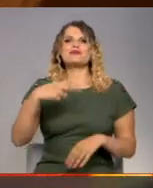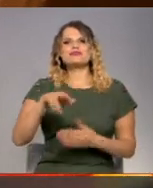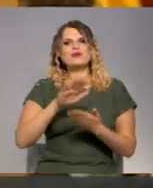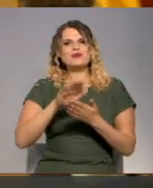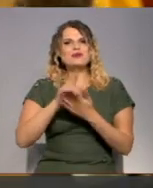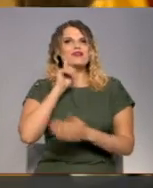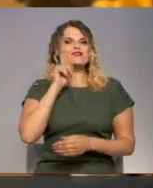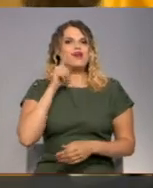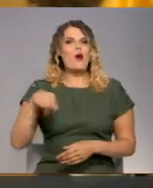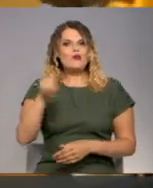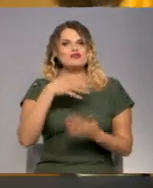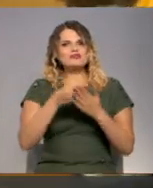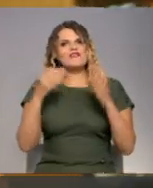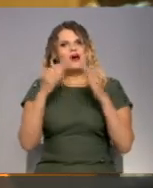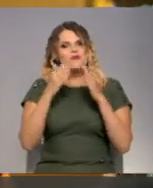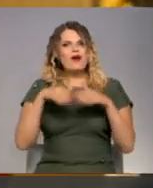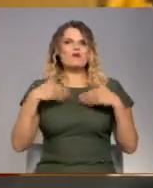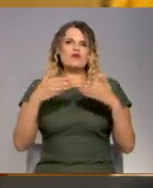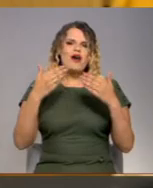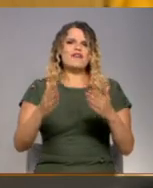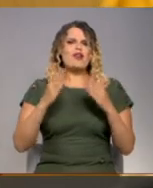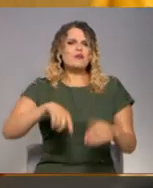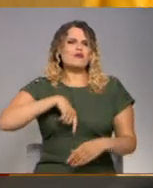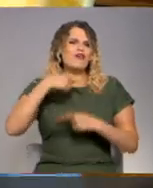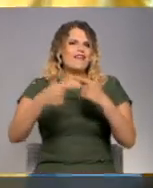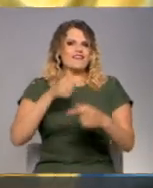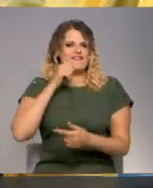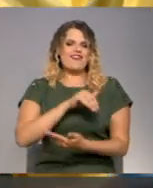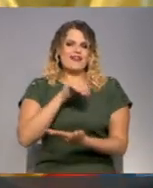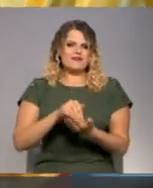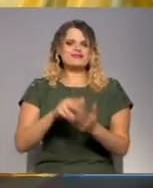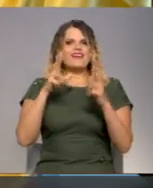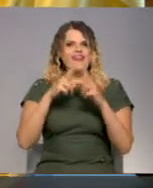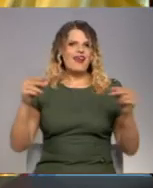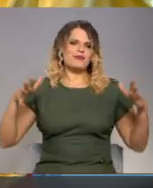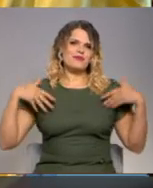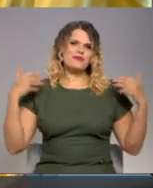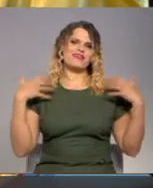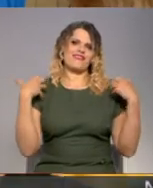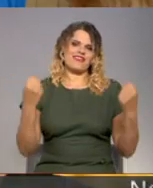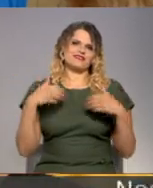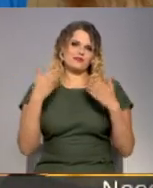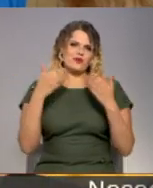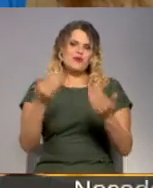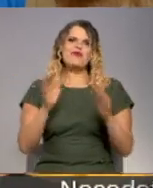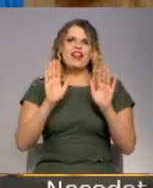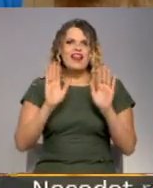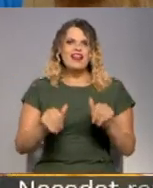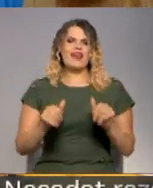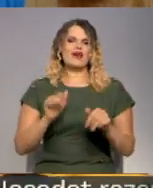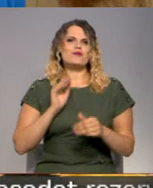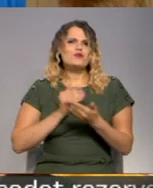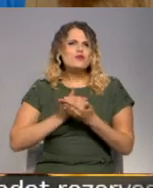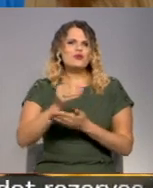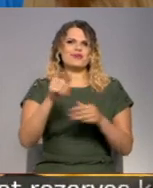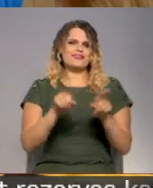jaunieši sev un savām mājām novēl pastāvēt ilgi, ilgi. Laimi, prieku, veselību. Lai